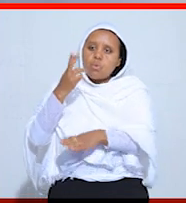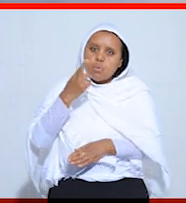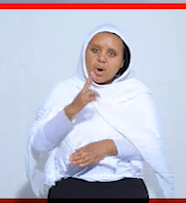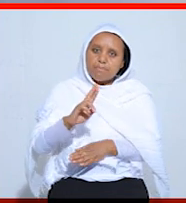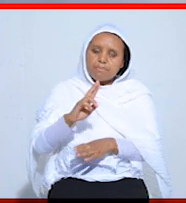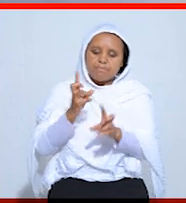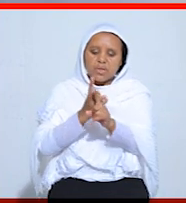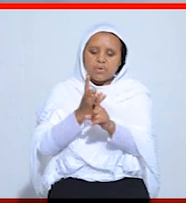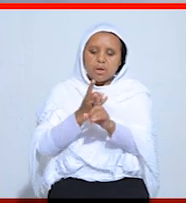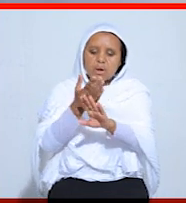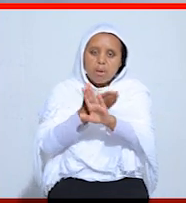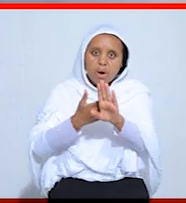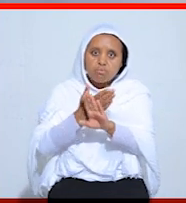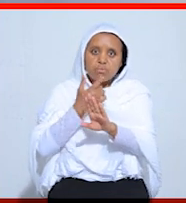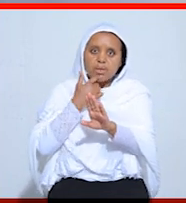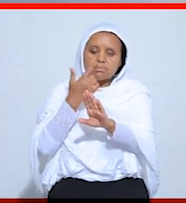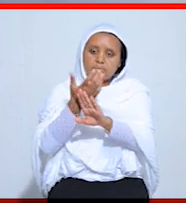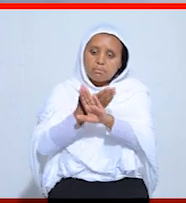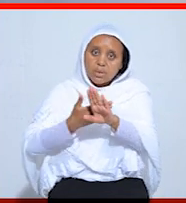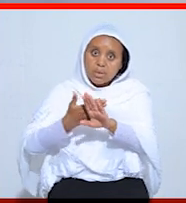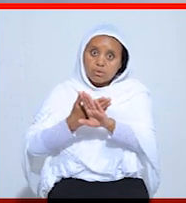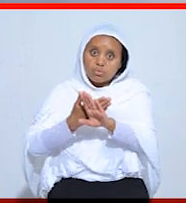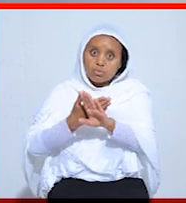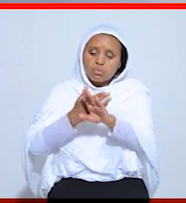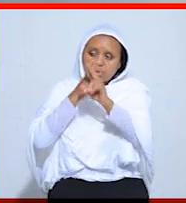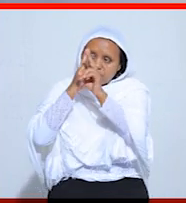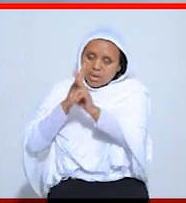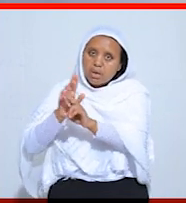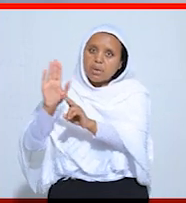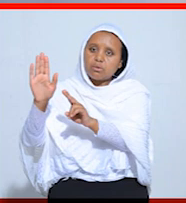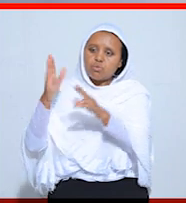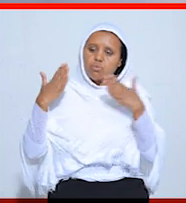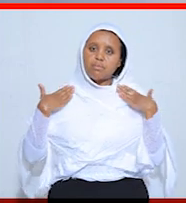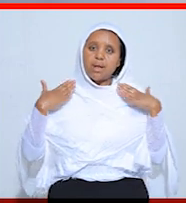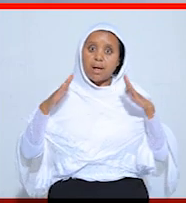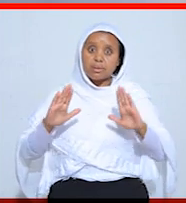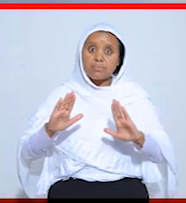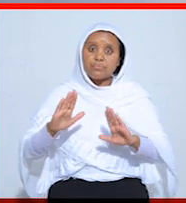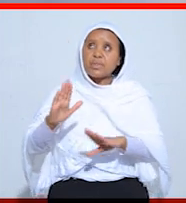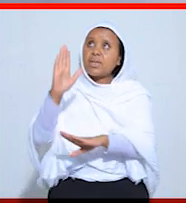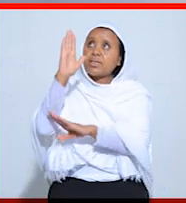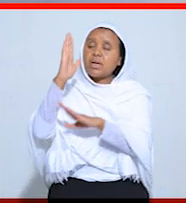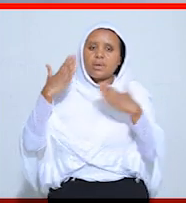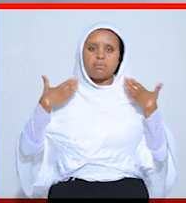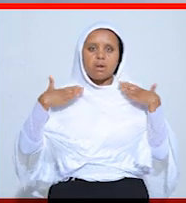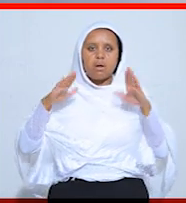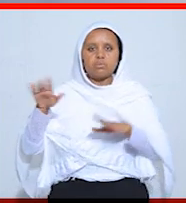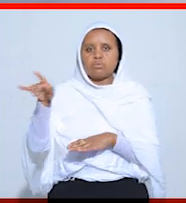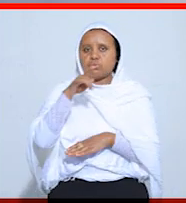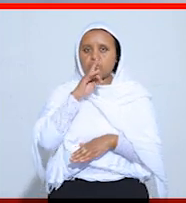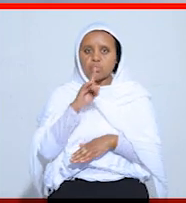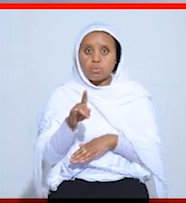ወይም ከፈጣሪ አማልዱን ብለን ደጅ የምንጠናቸው የምናከብራቸው መላእክት የእግዚአብሔር መላእክት ስለሆኑ